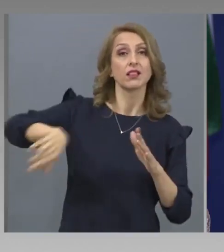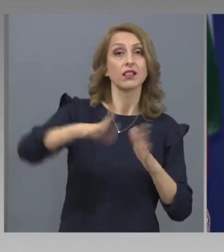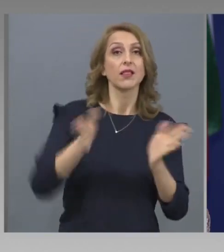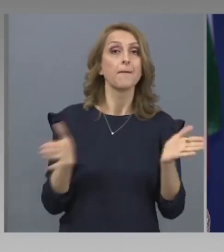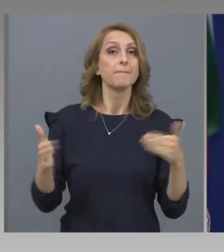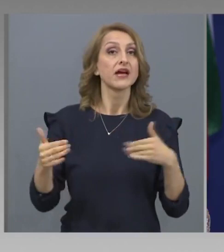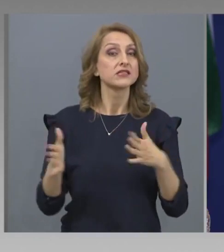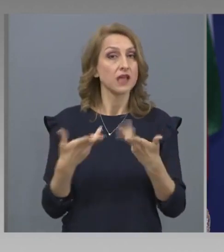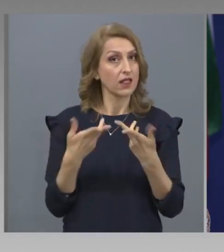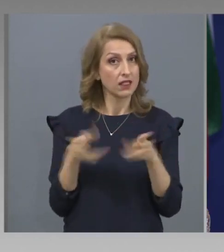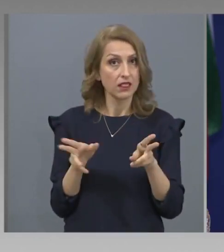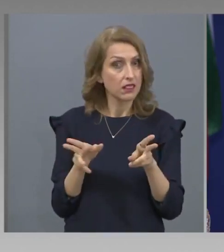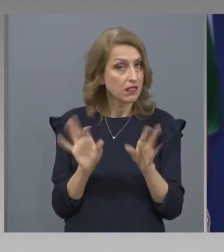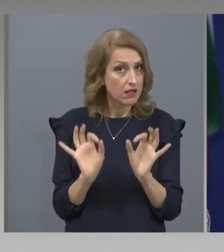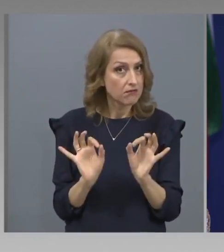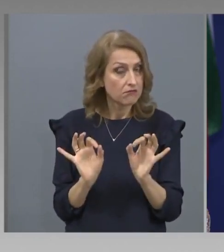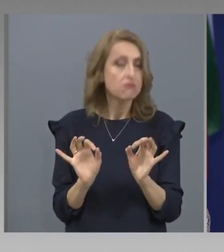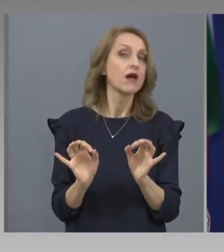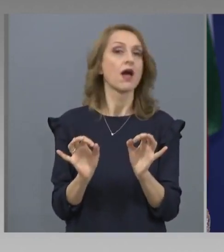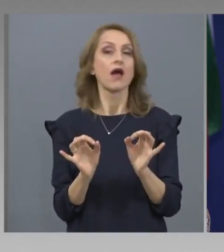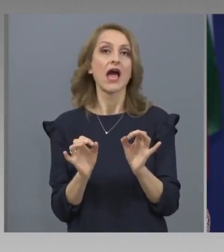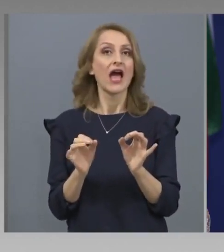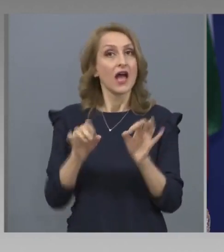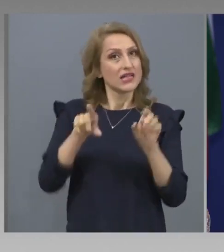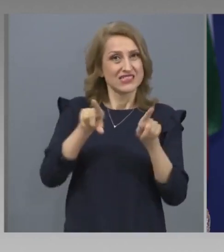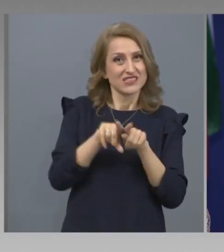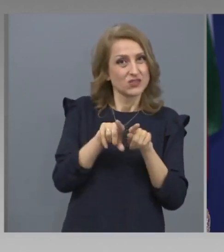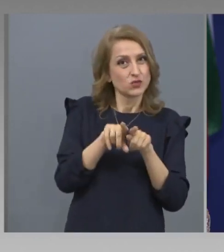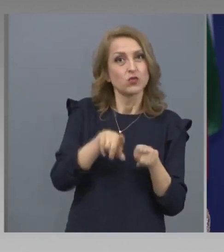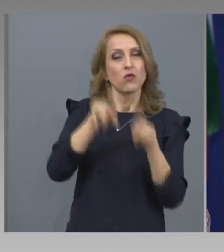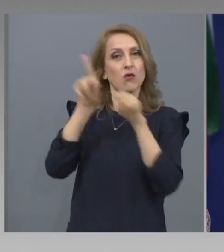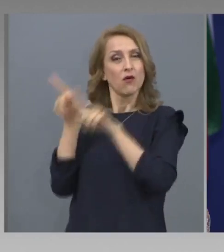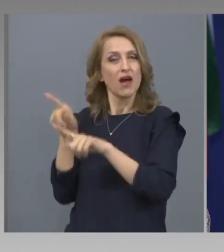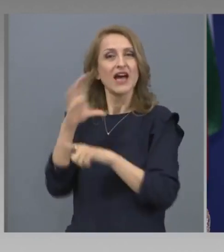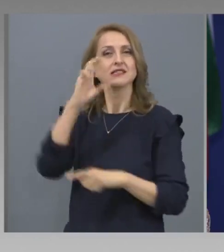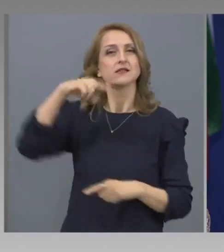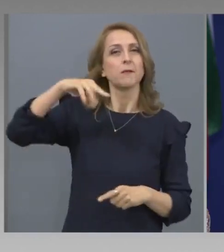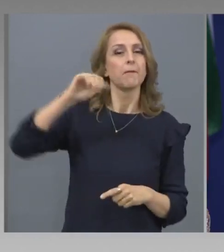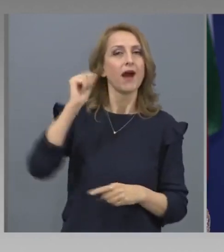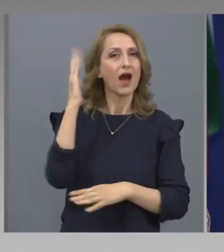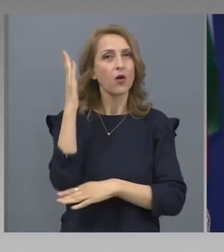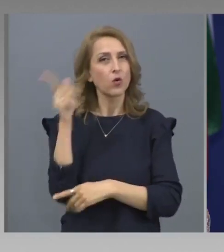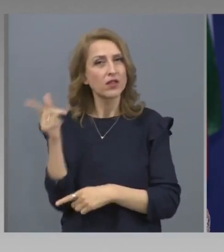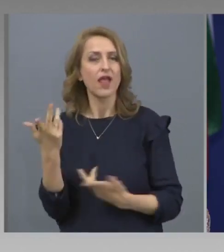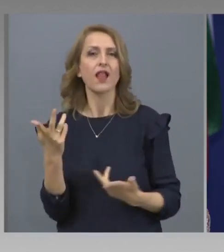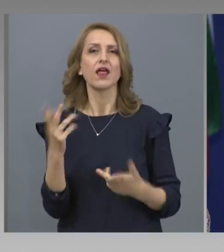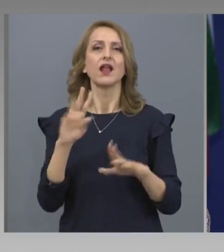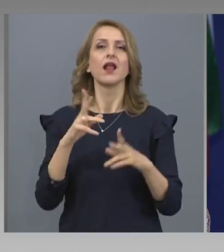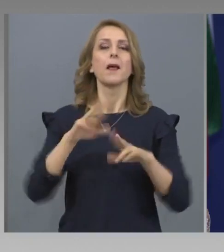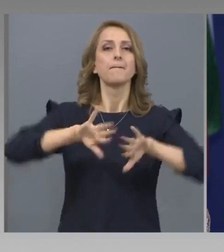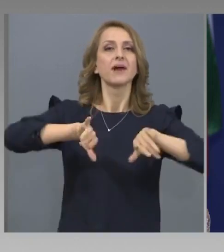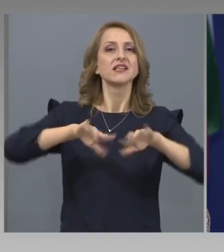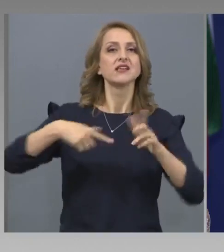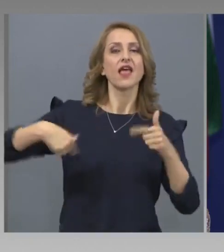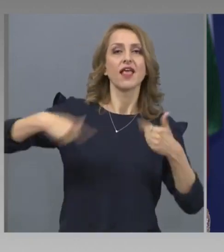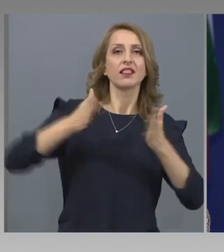спазване на мерките? Ще се отнася ли и за спа-хотелите и басейните на открито?